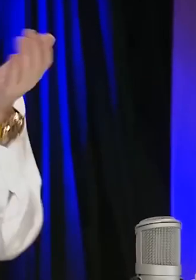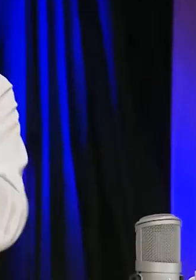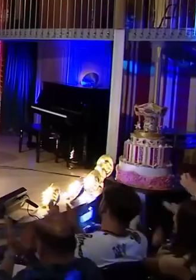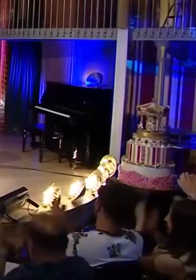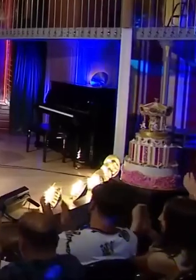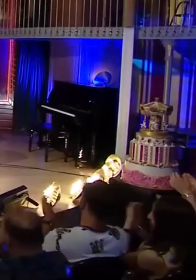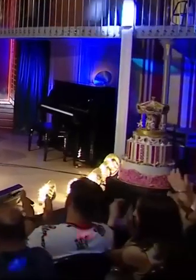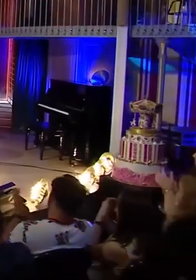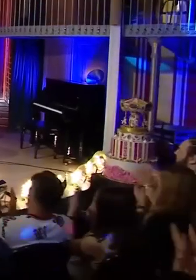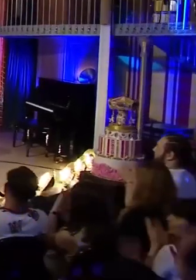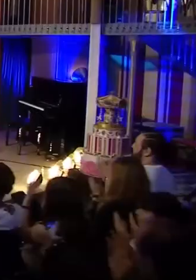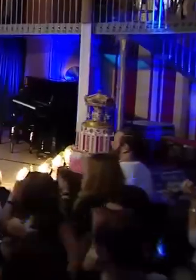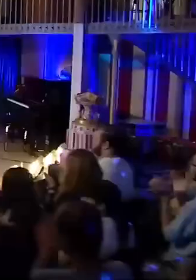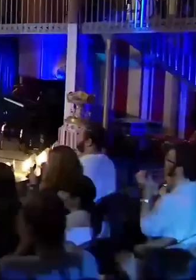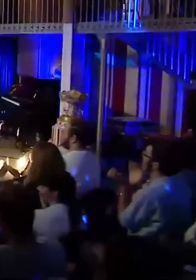alkışlıyoruz.